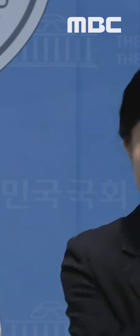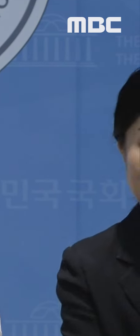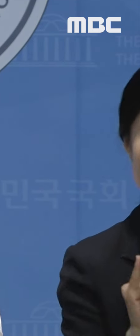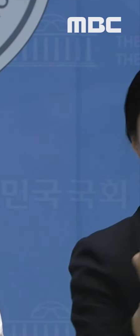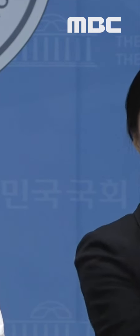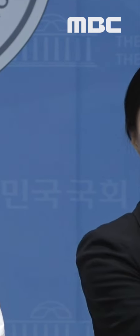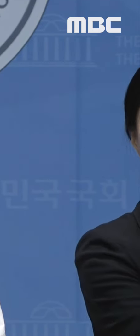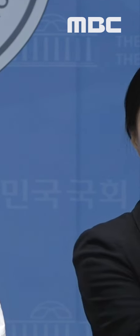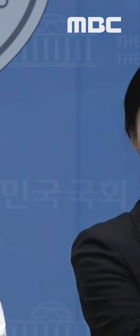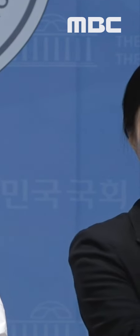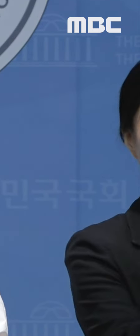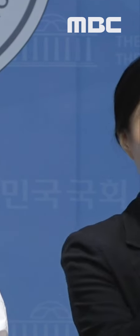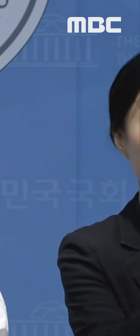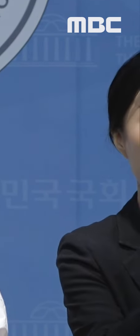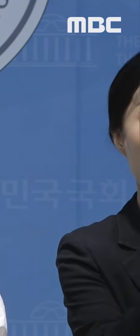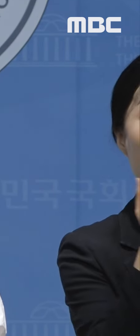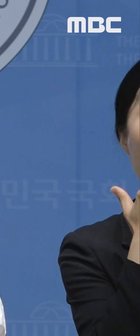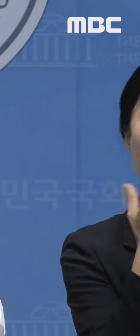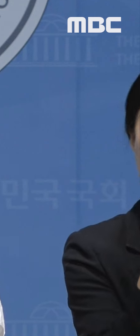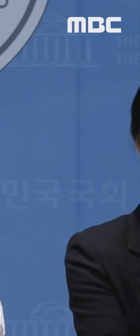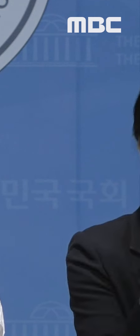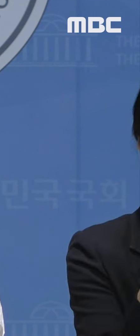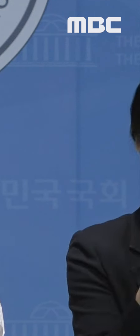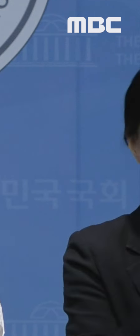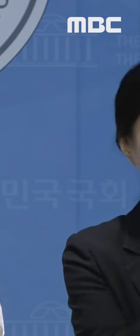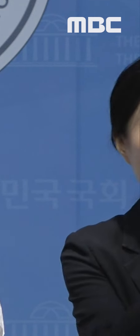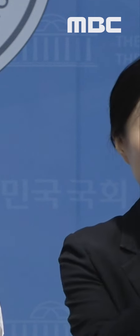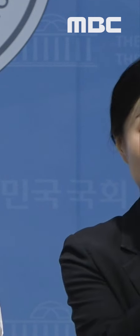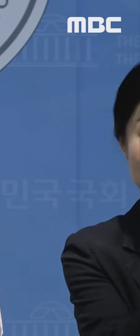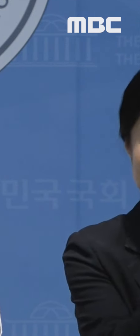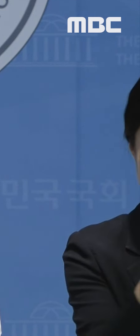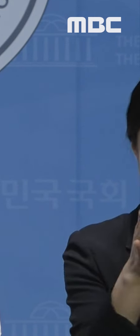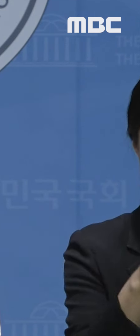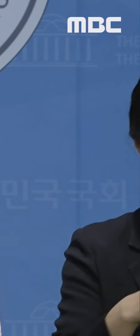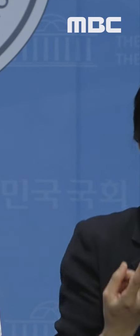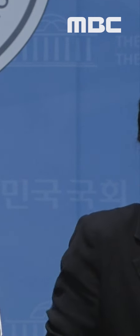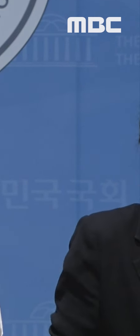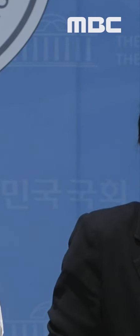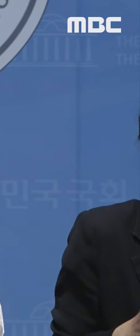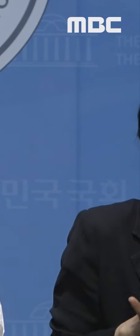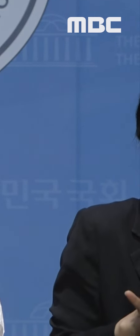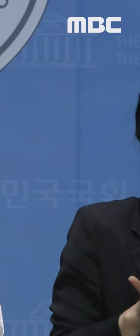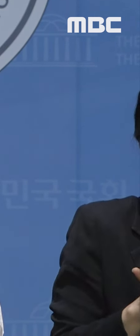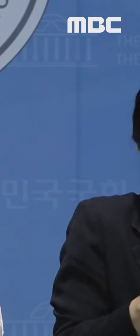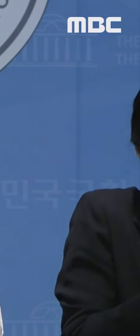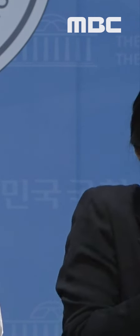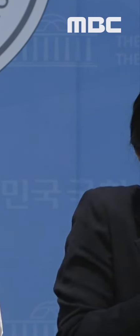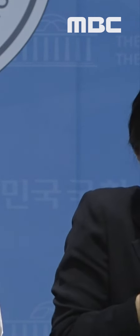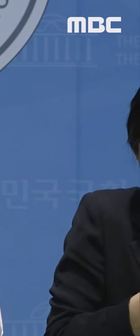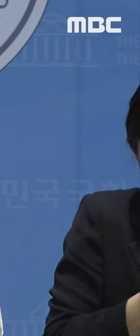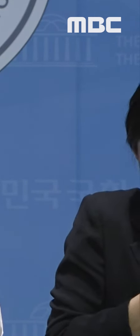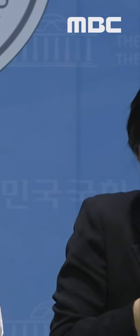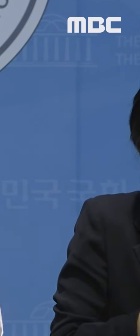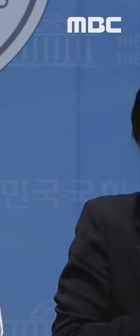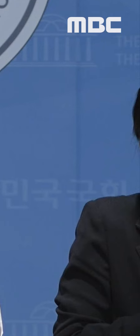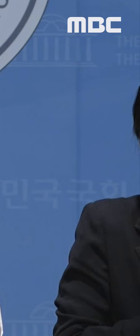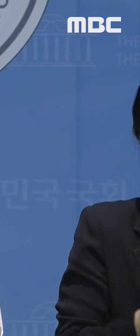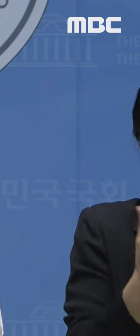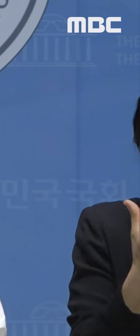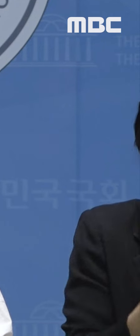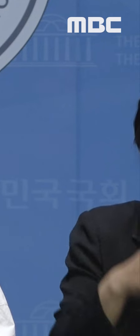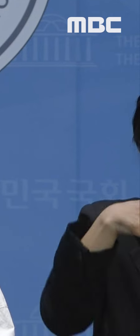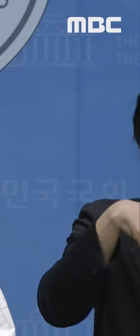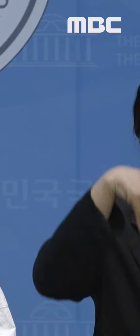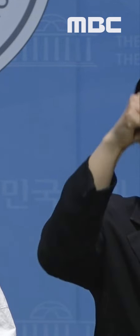시작하는 모양입니다 비판여론이 치솟으면 잠시 수 그렸다가 손악이 지나갔다 싶으면 언제